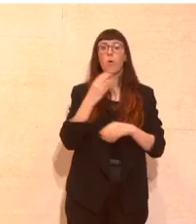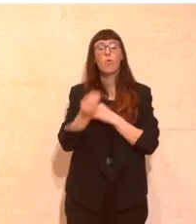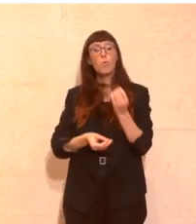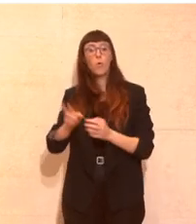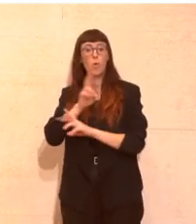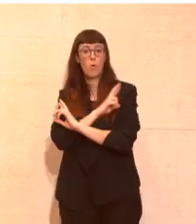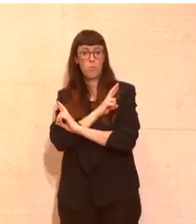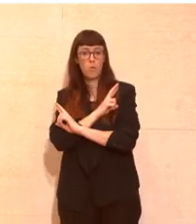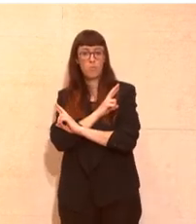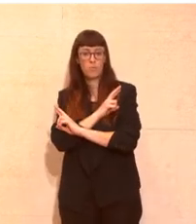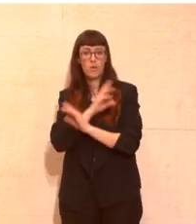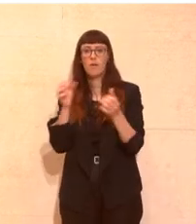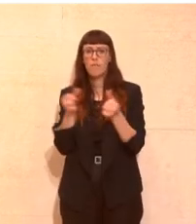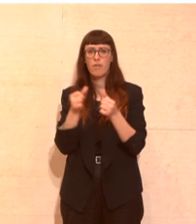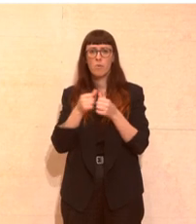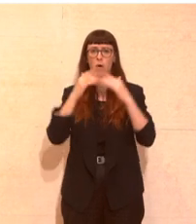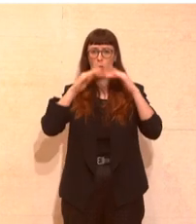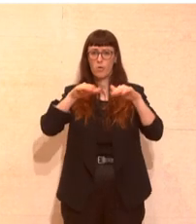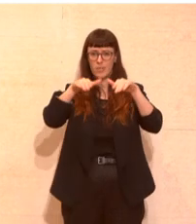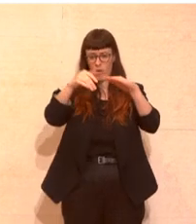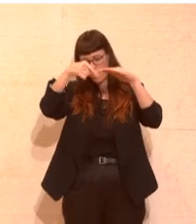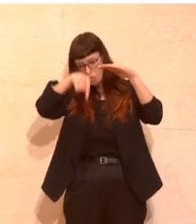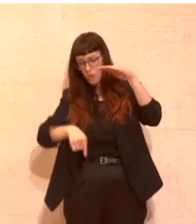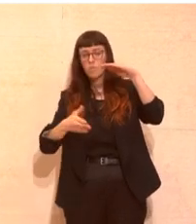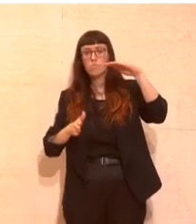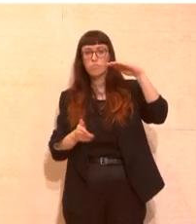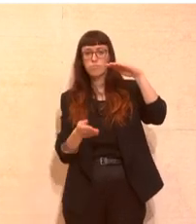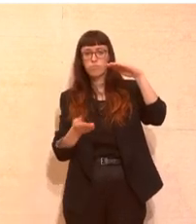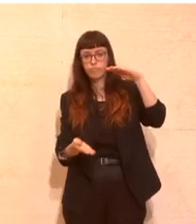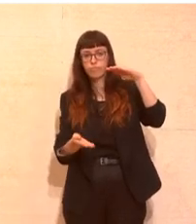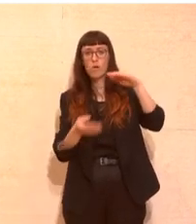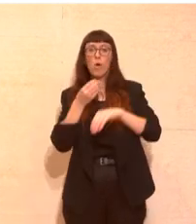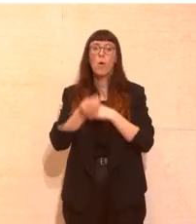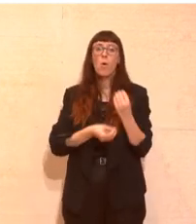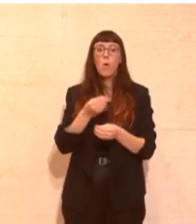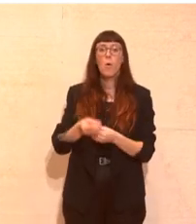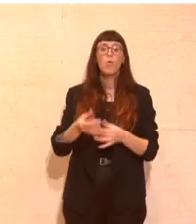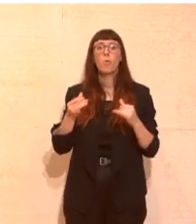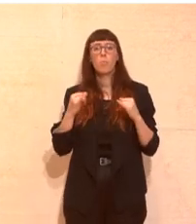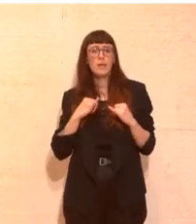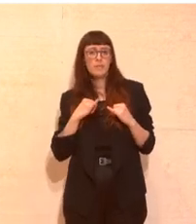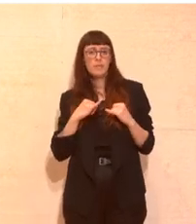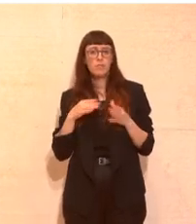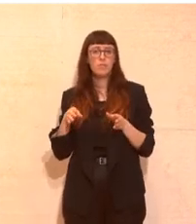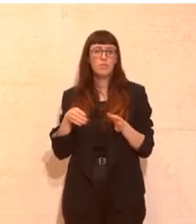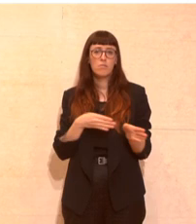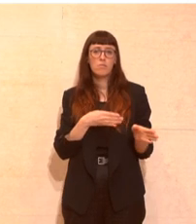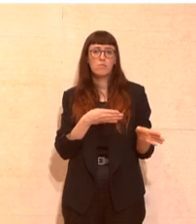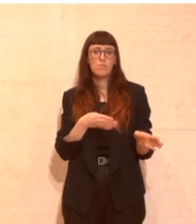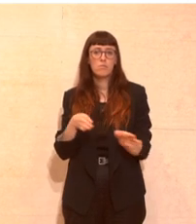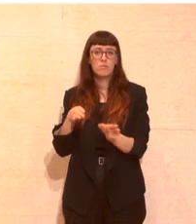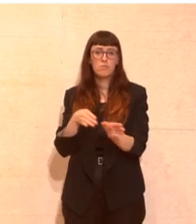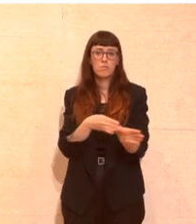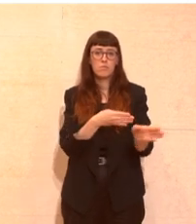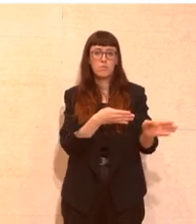dans le fond de l'océan, ou alors ils suivent passivement leur père et se reposent de cette manière-là. On